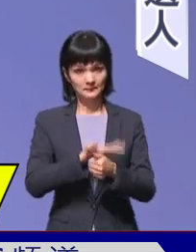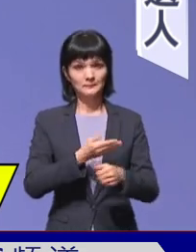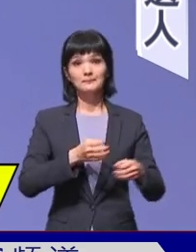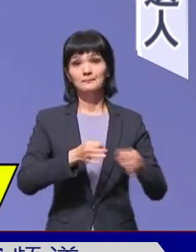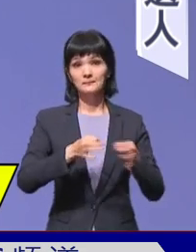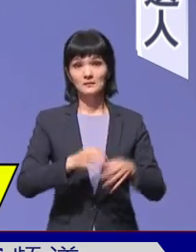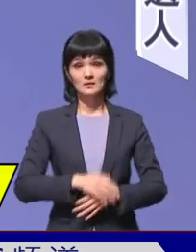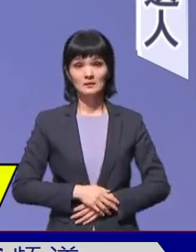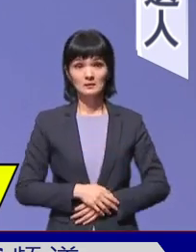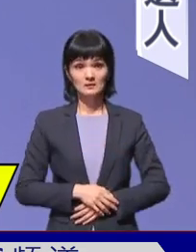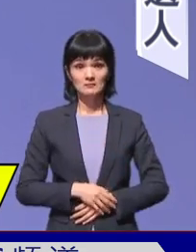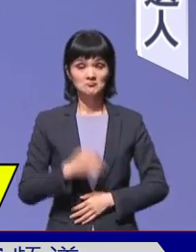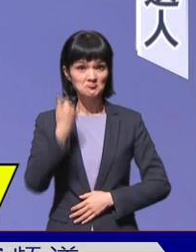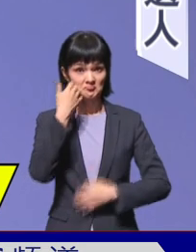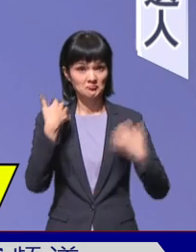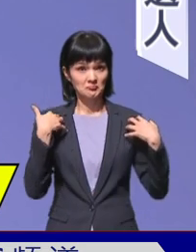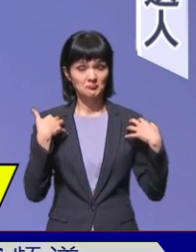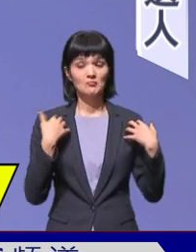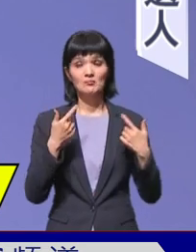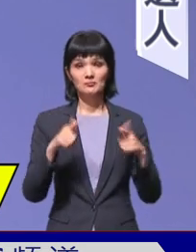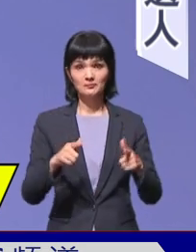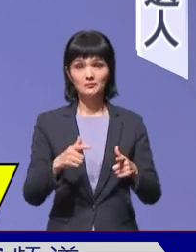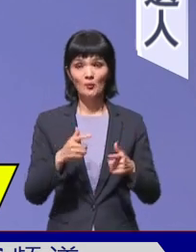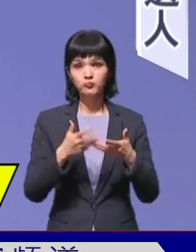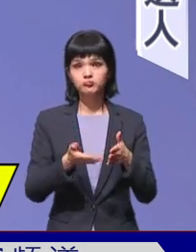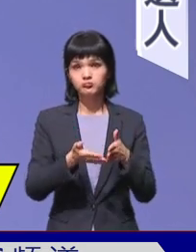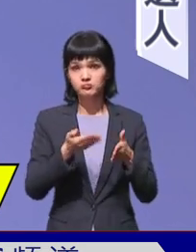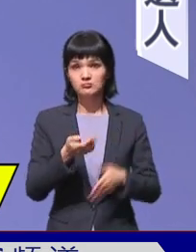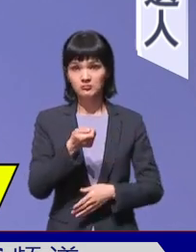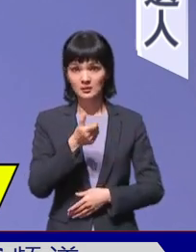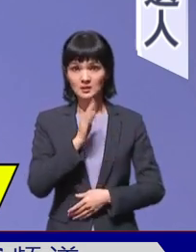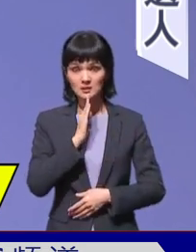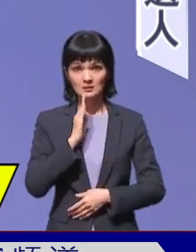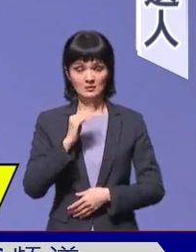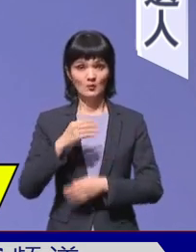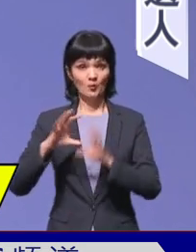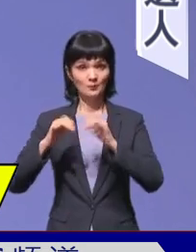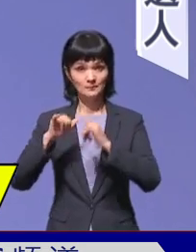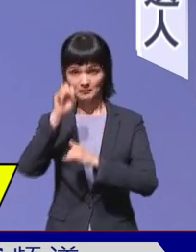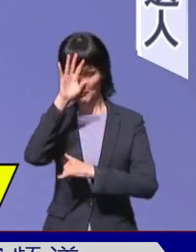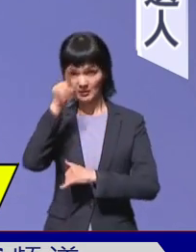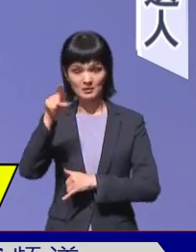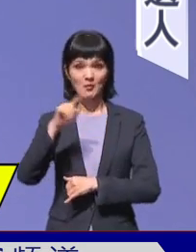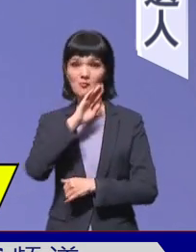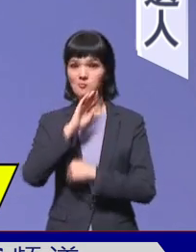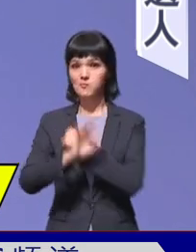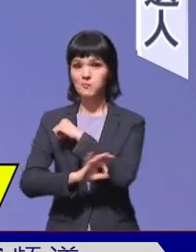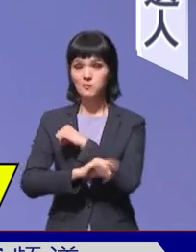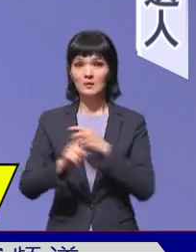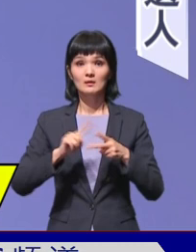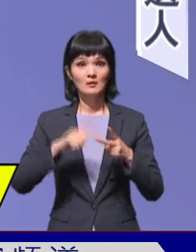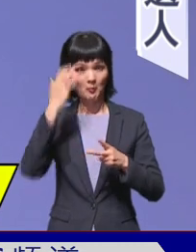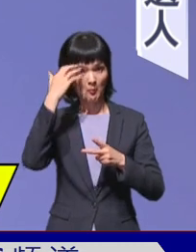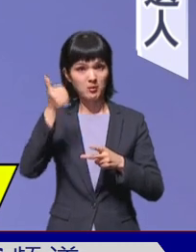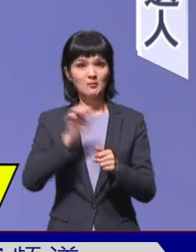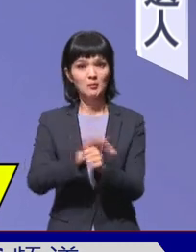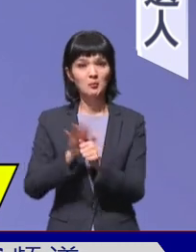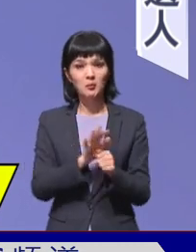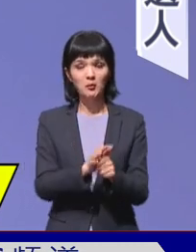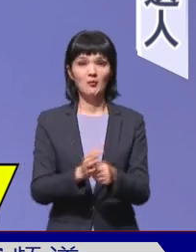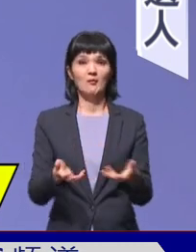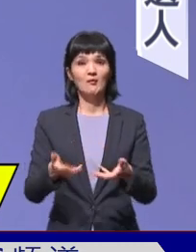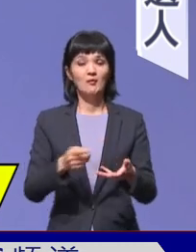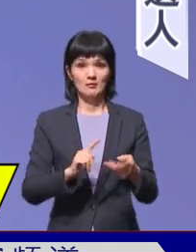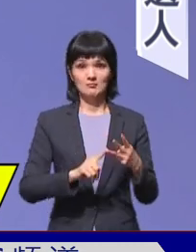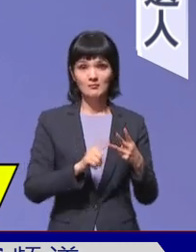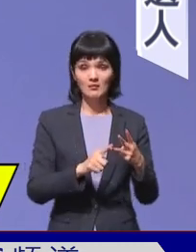点是不是谁的责任，这是国民党的弊案，柯文哲市府来善后，中间的停工完全是为了维护